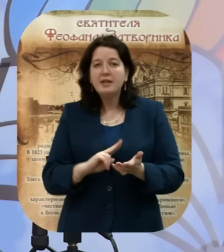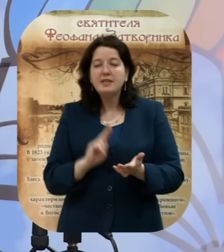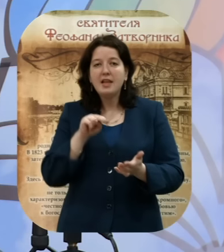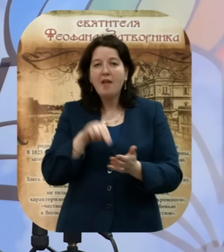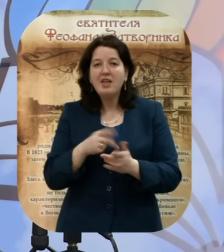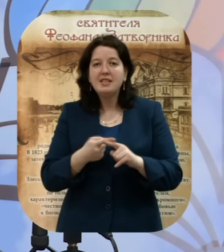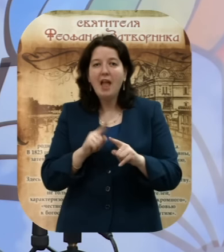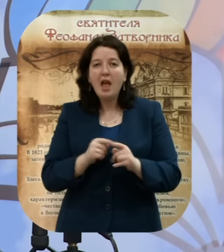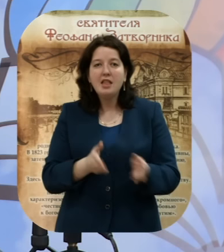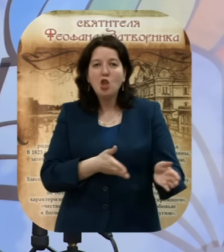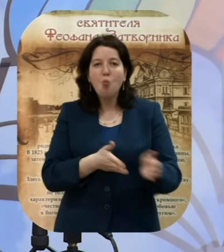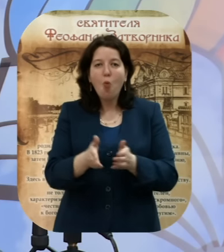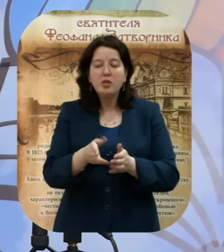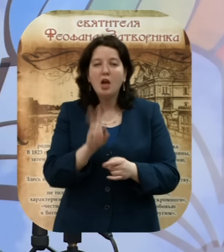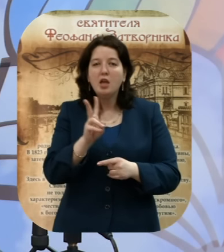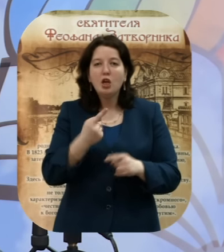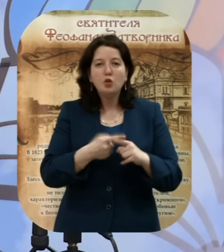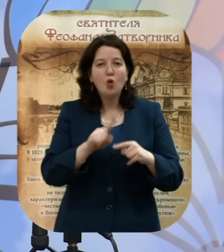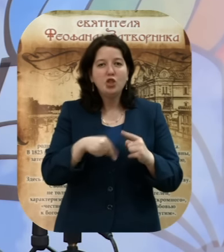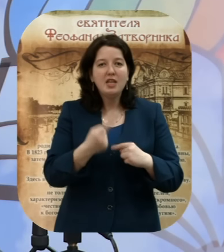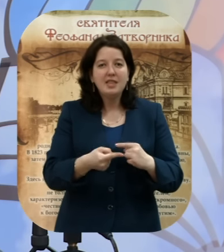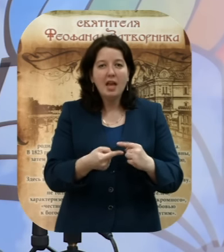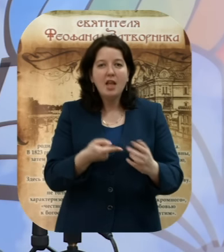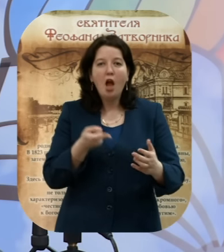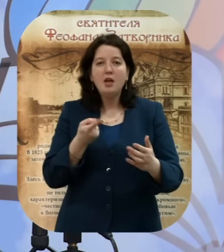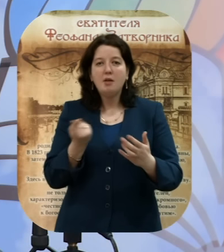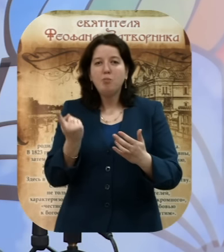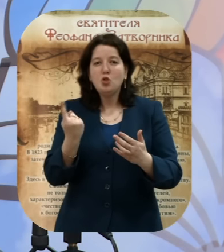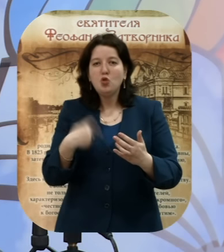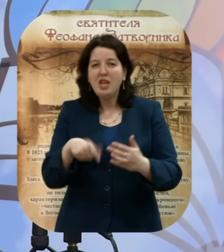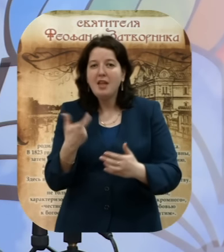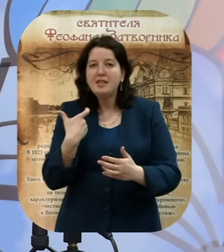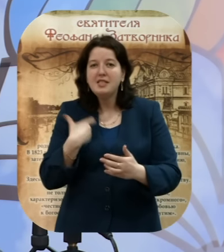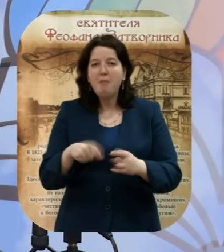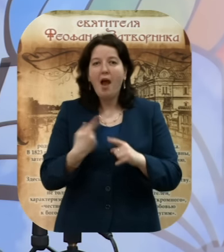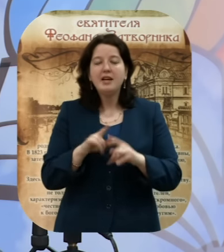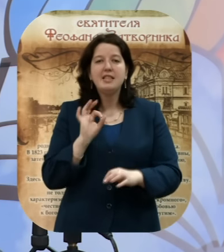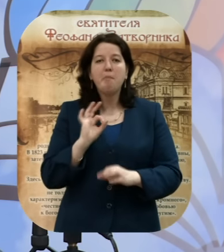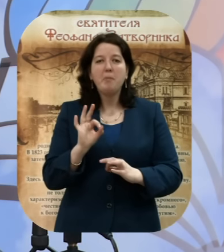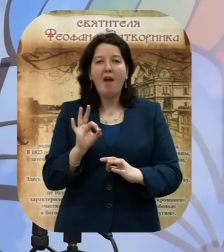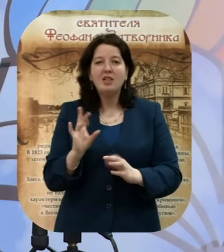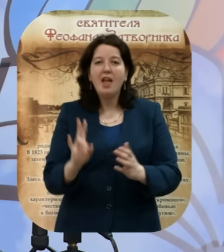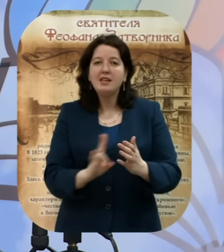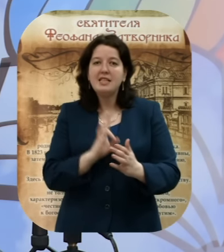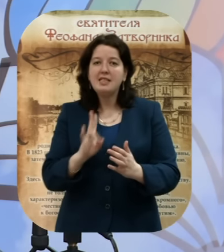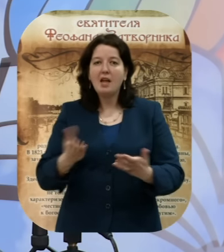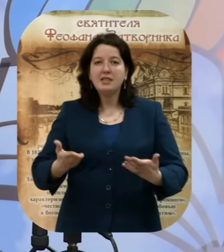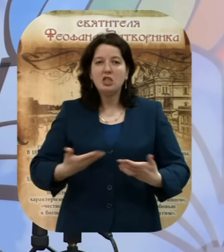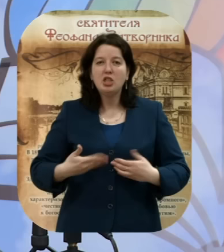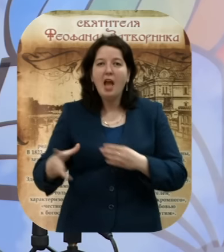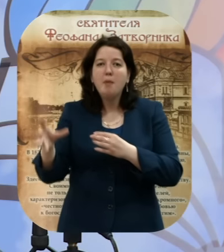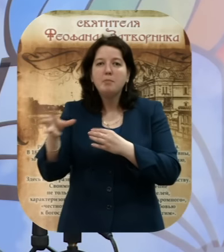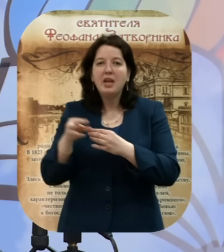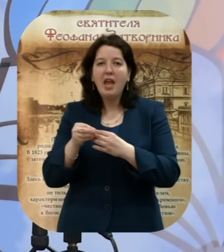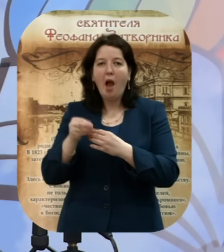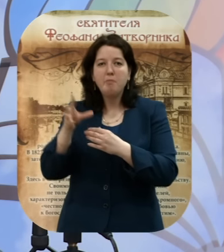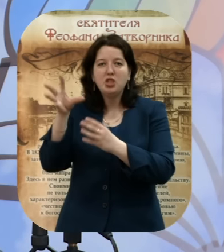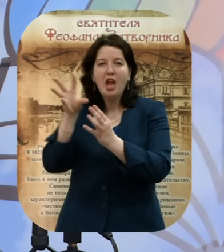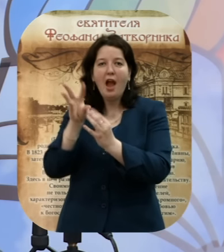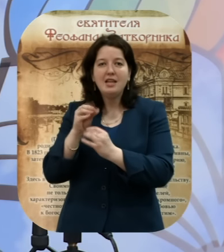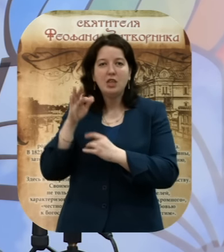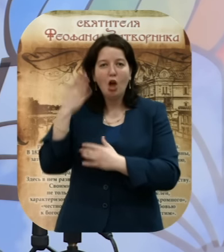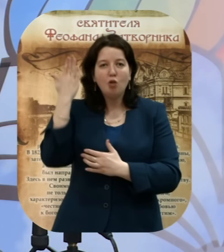и которые через это понуждение себя к этой правильной христианской жизни приобщались к Богу, ибо